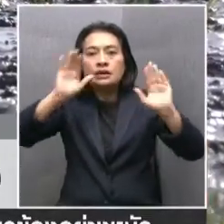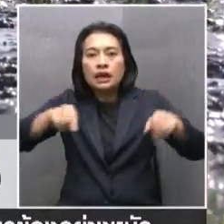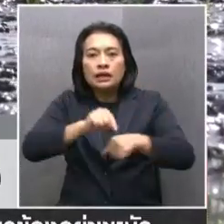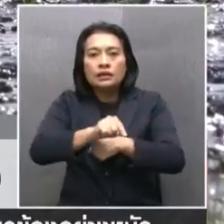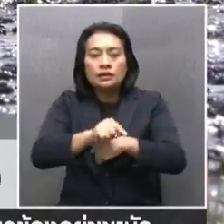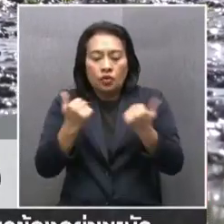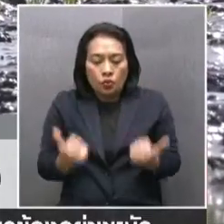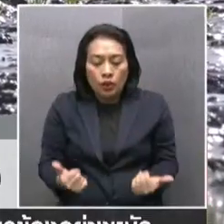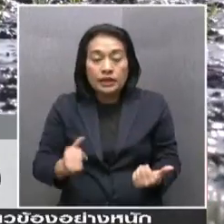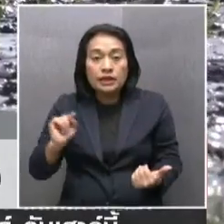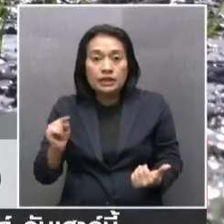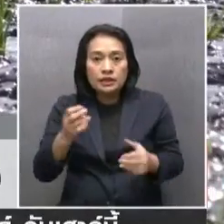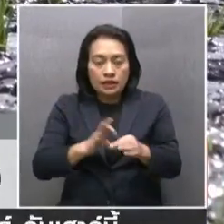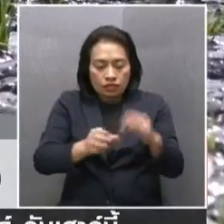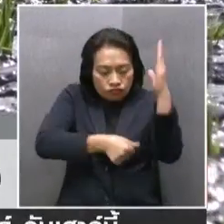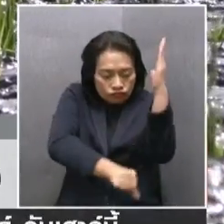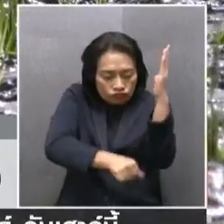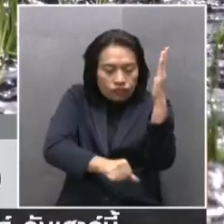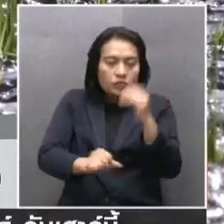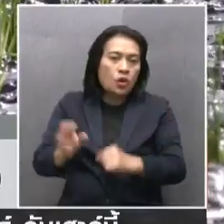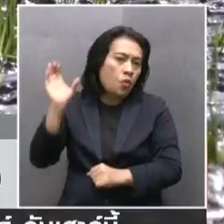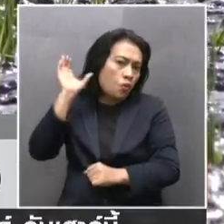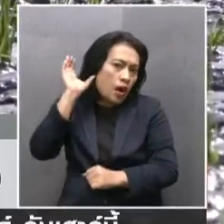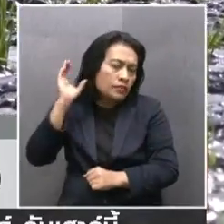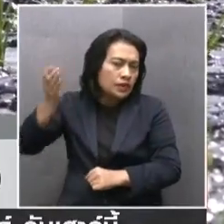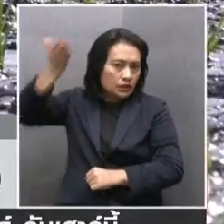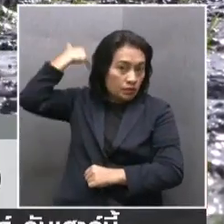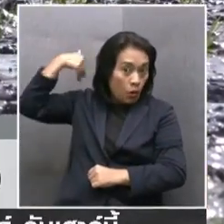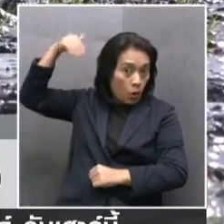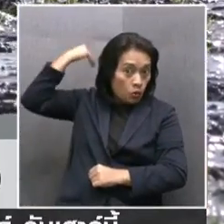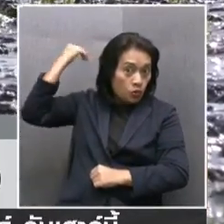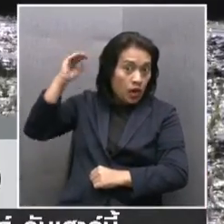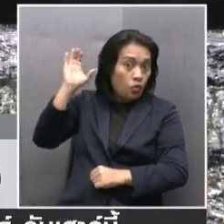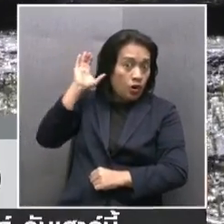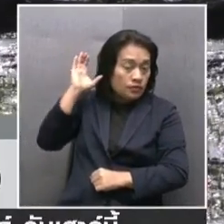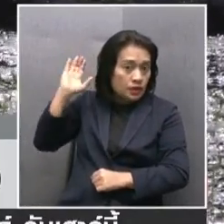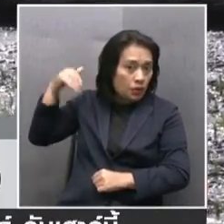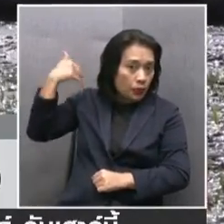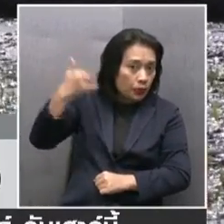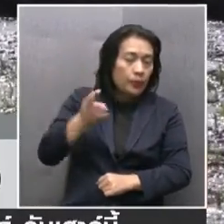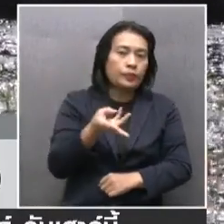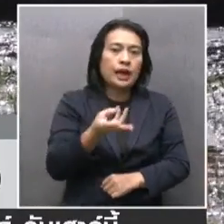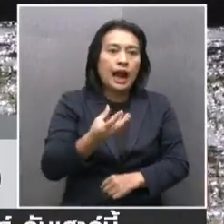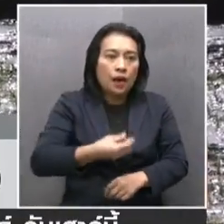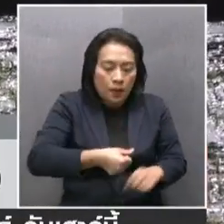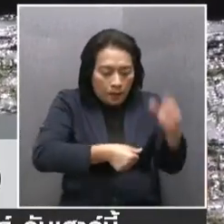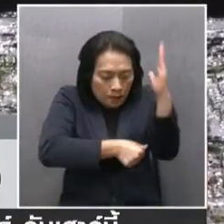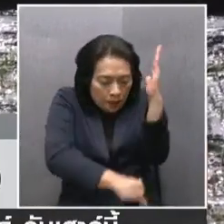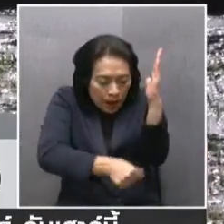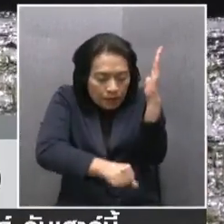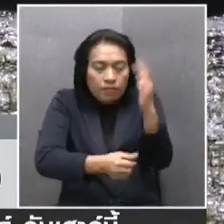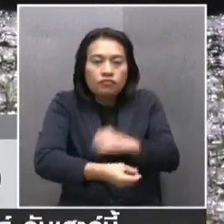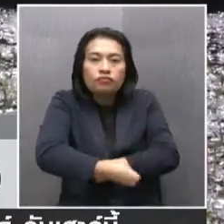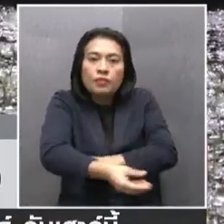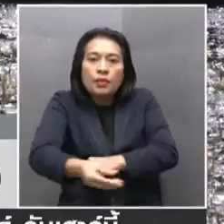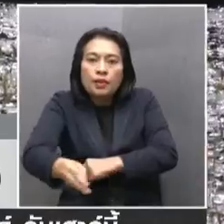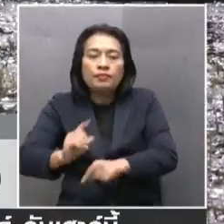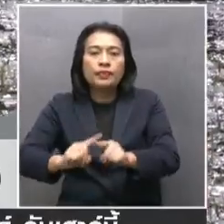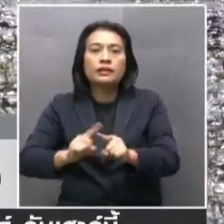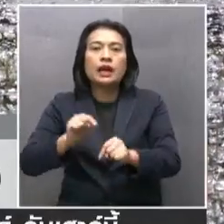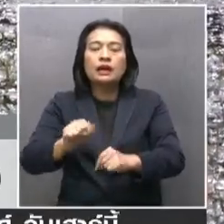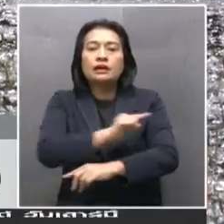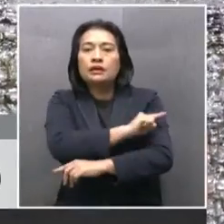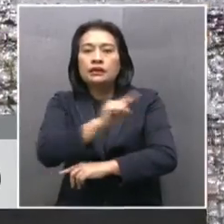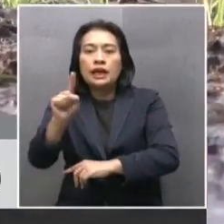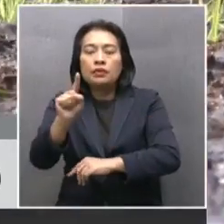ถือได้ว่าเป็นความเชื่อที่สืบทอดกันมาตั้งแต่สมัยโบราณที่ว่าการลงมือหว่านเมล็ดพันธุ์ข้าวลงผืนนาในวันพระราชพิธีจ